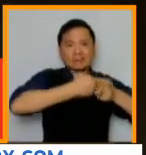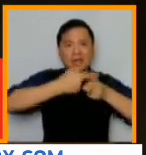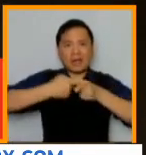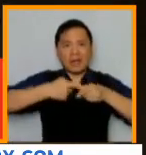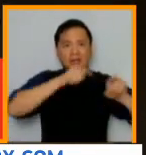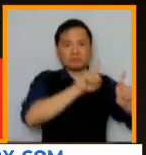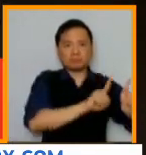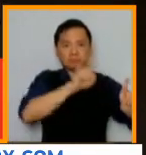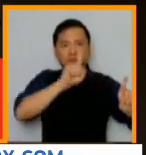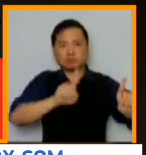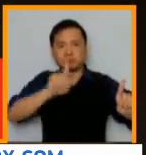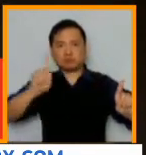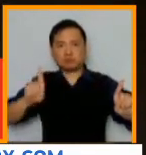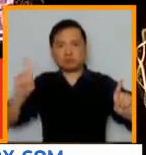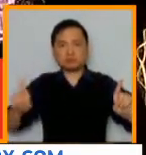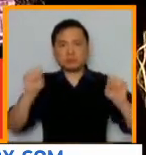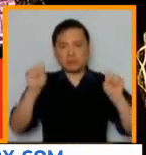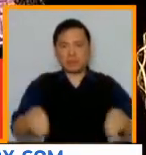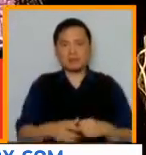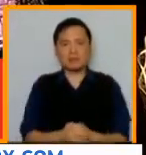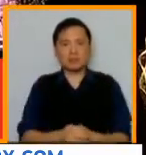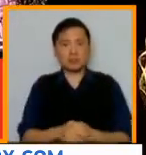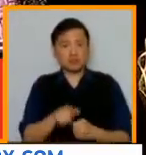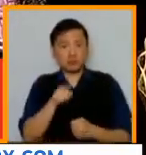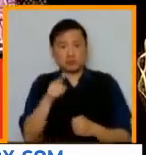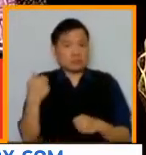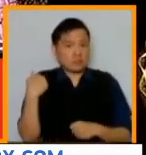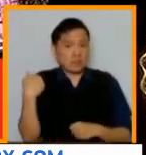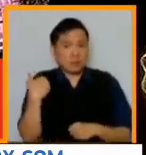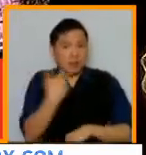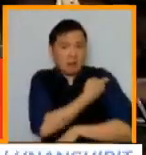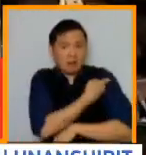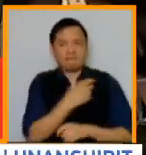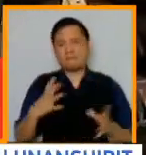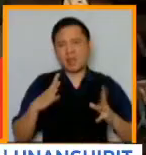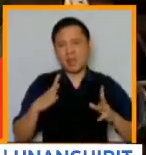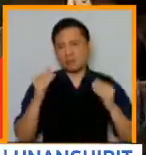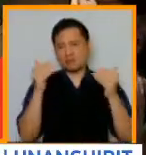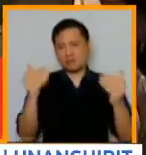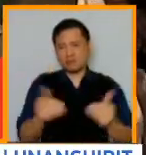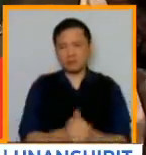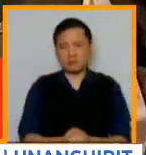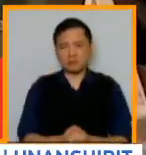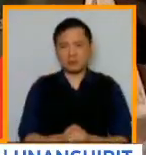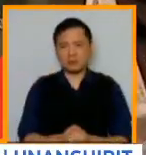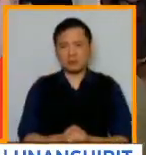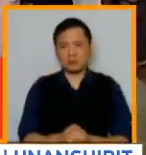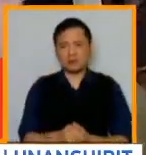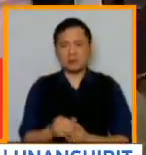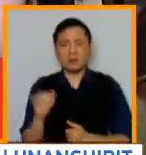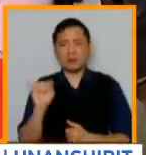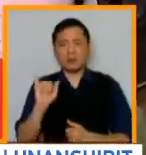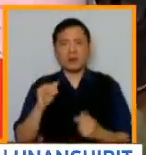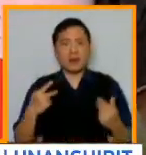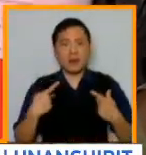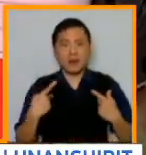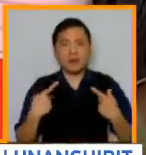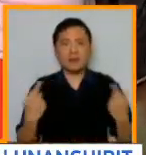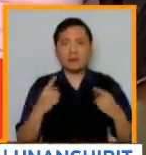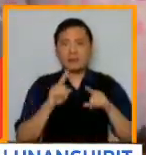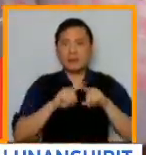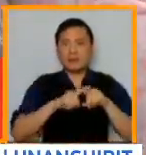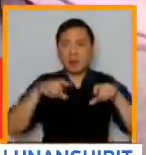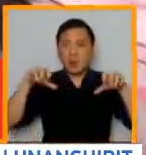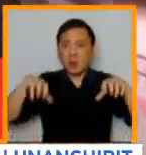rito ang hindi pa bakunado. May malaking LCD screen din dito. At syempre, hindi naman mawawala ang puto bumbong at